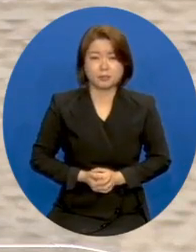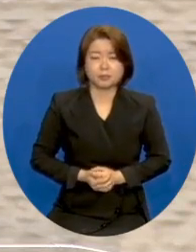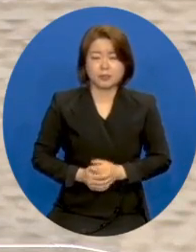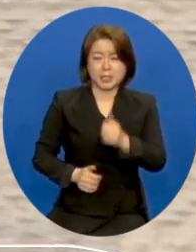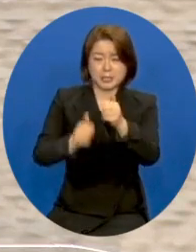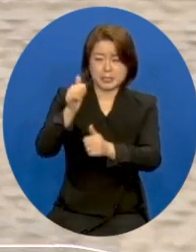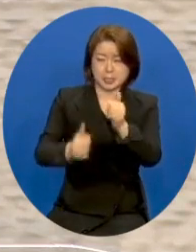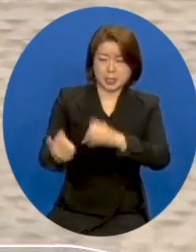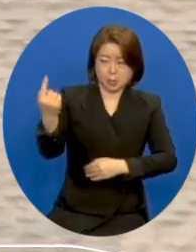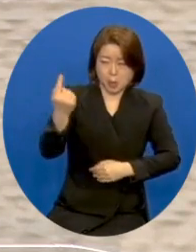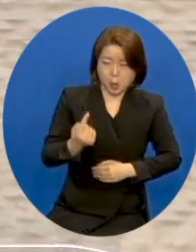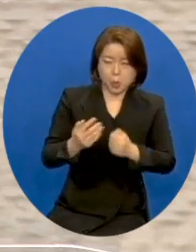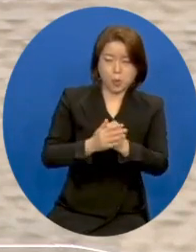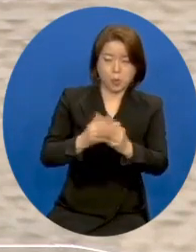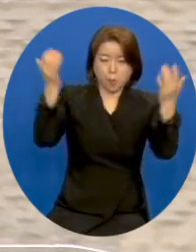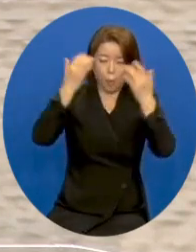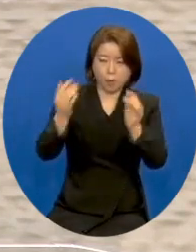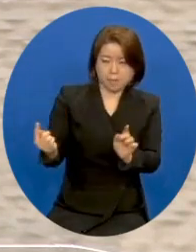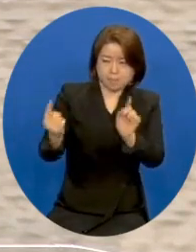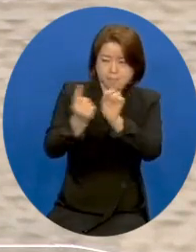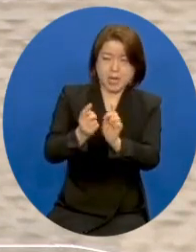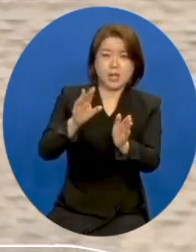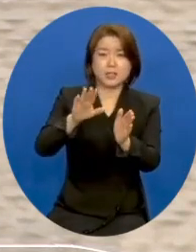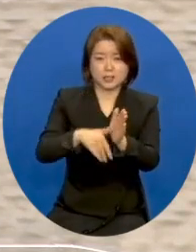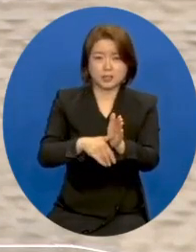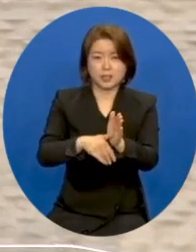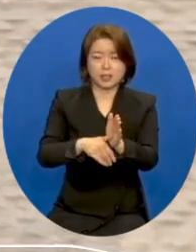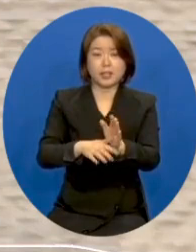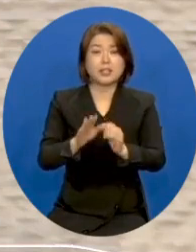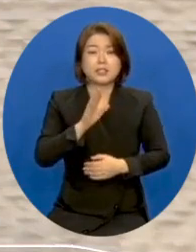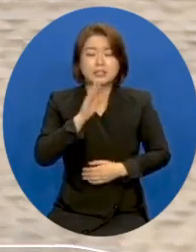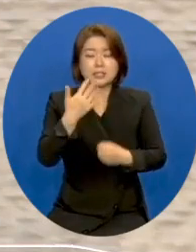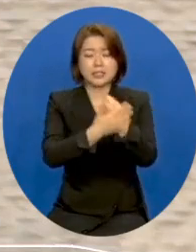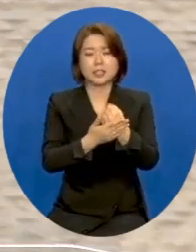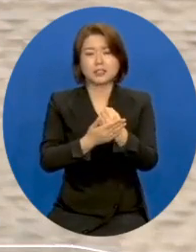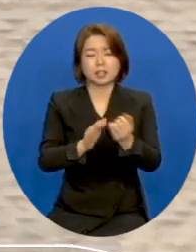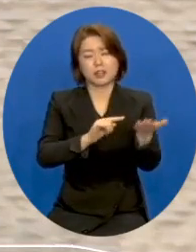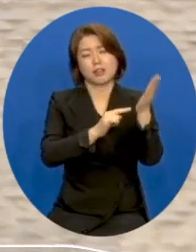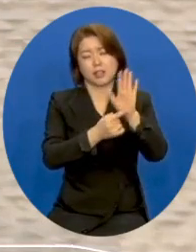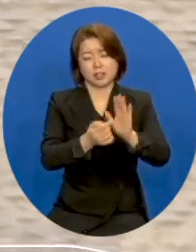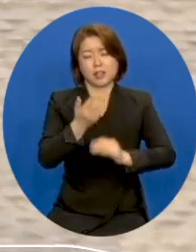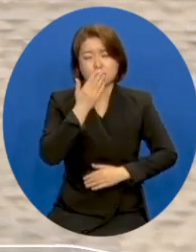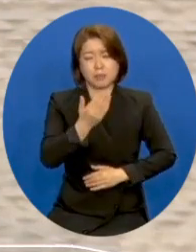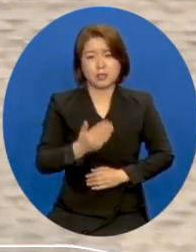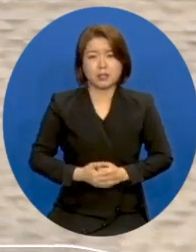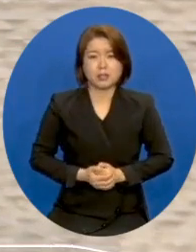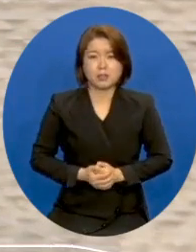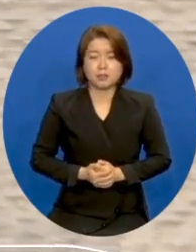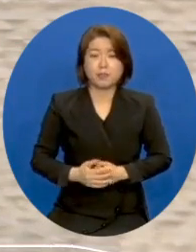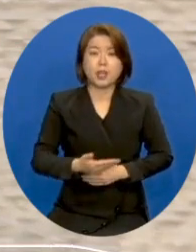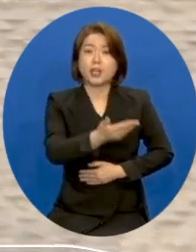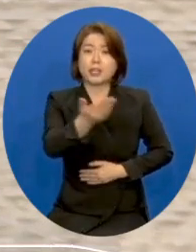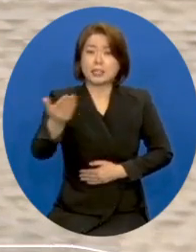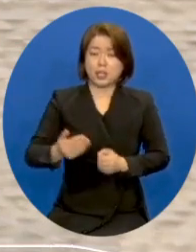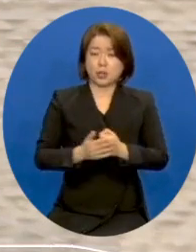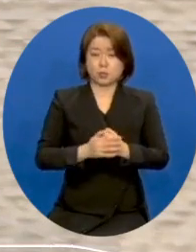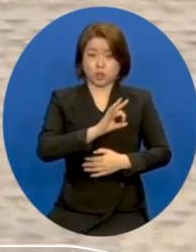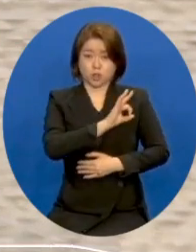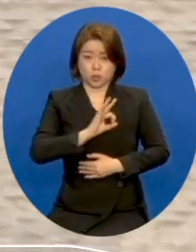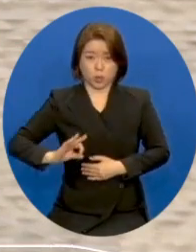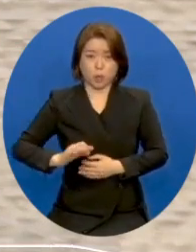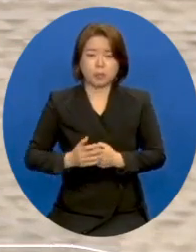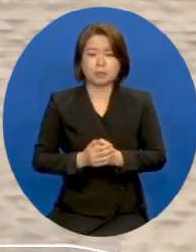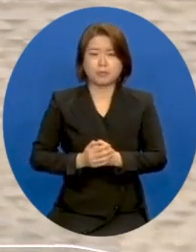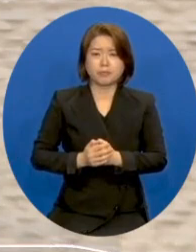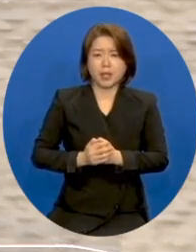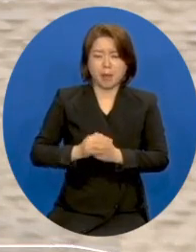시험이 오고 고난이 닥칠 때, 그때 진짜 은혜가 나타나는 것입니다. 여러분, 욥은